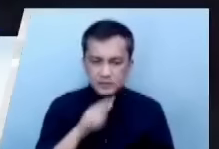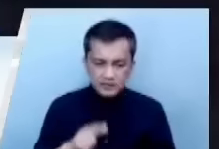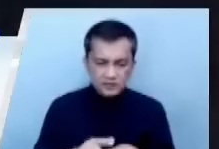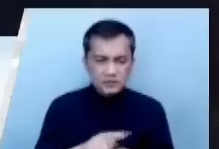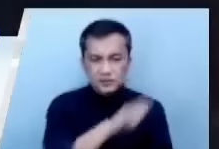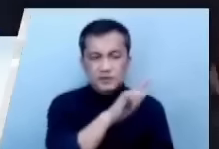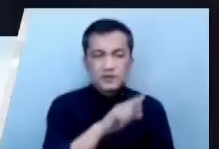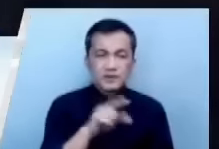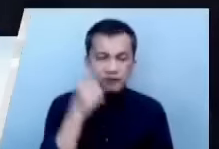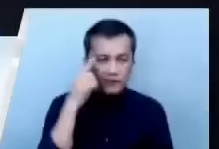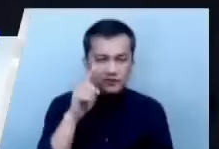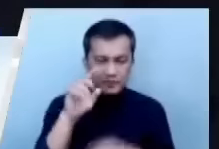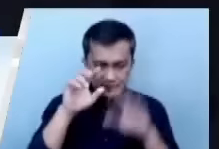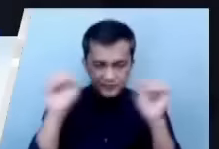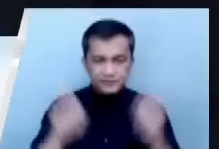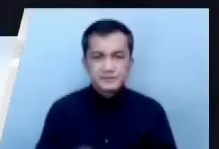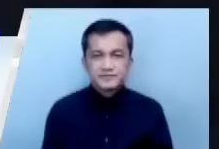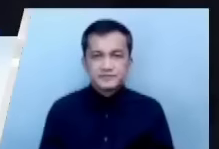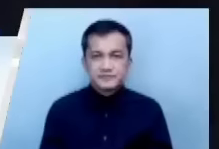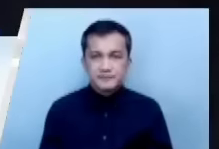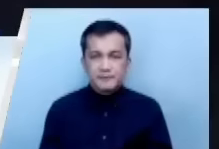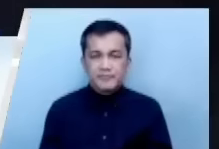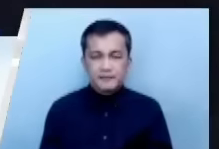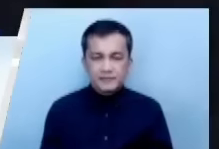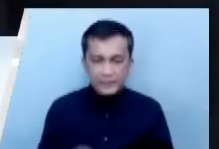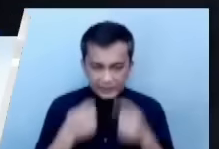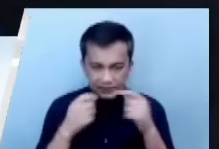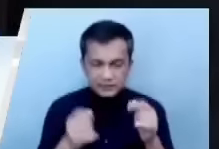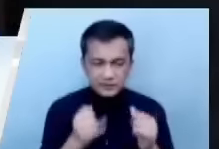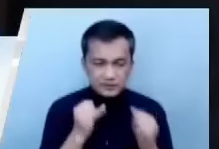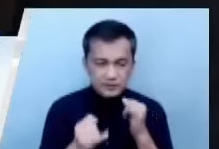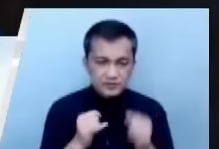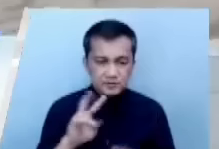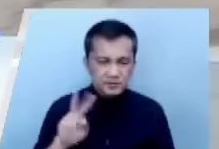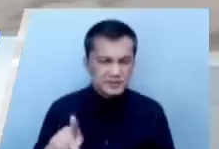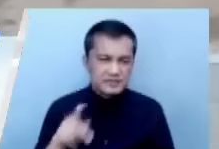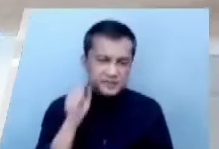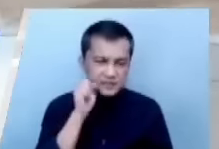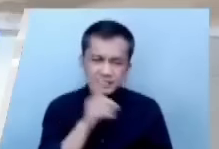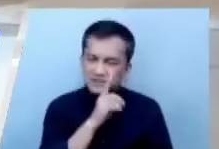sa Pangulo. Sinikap din naming makakapanayam si VP Sara pero nabigo kami.